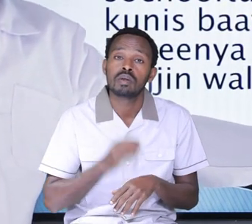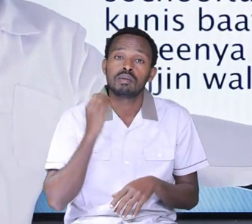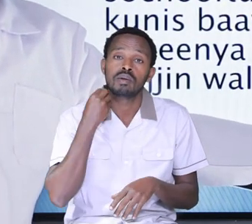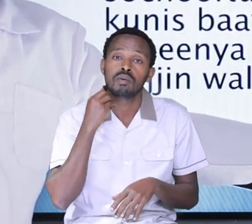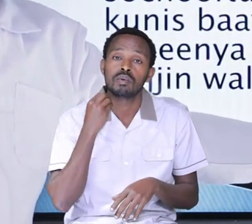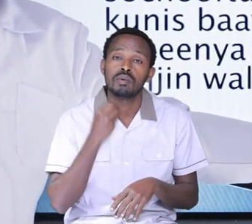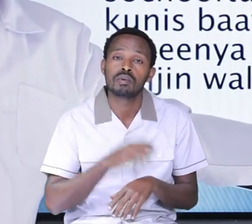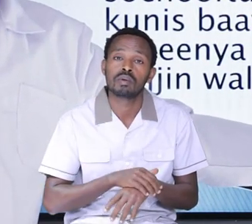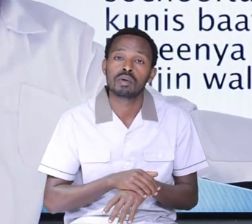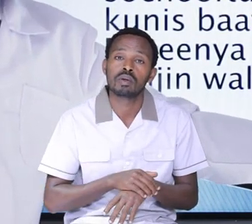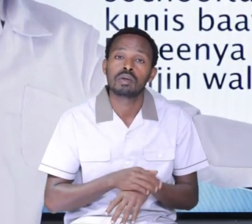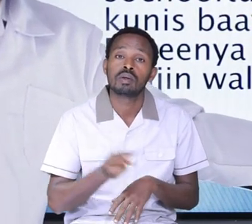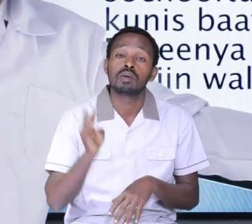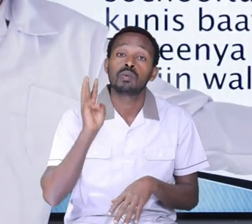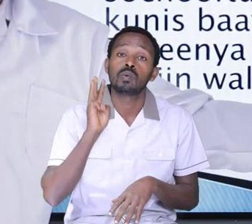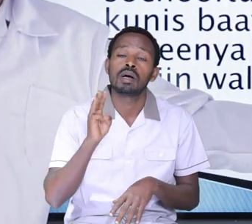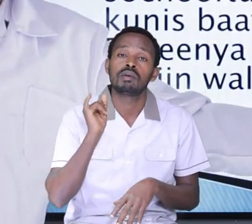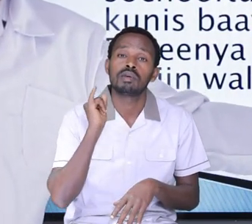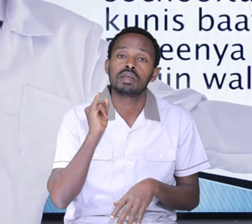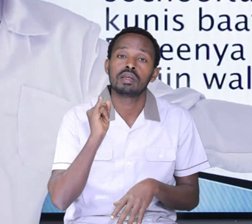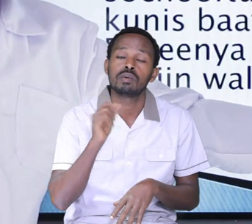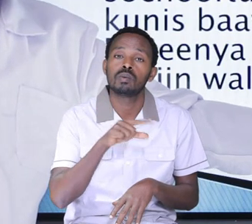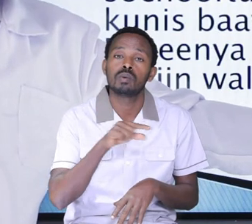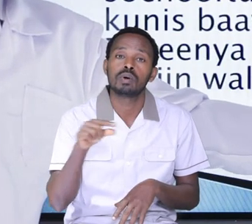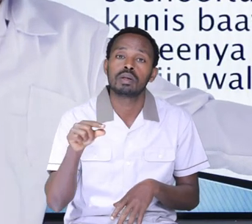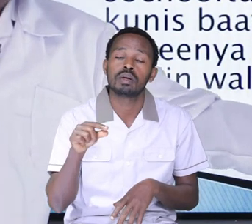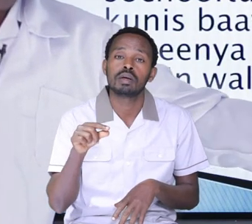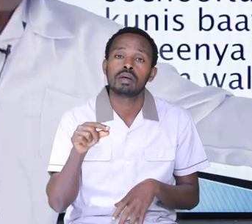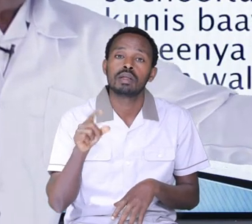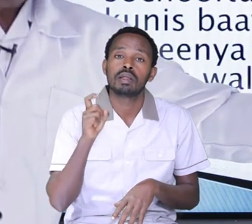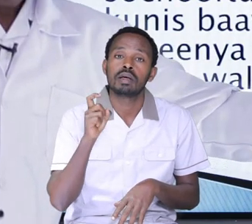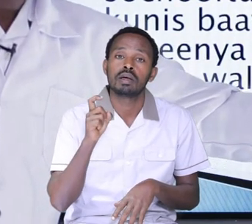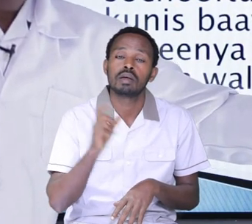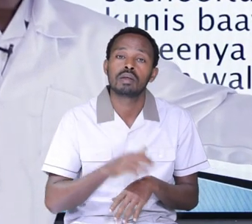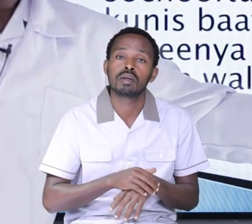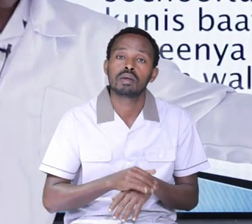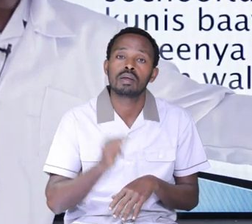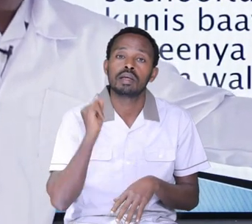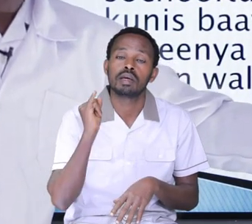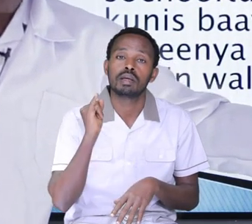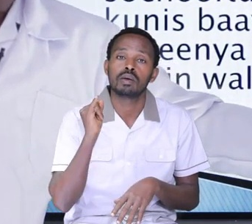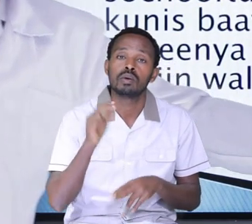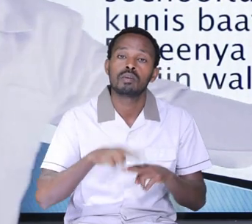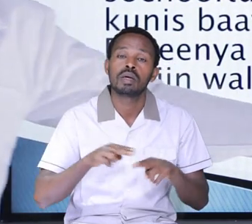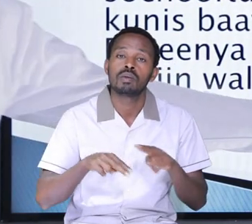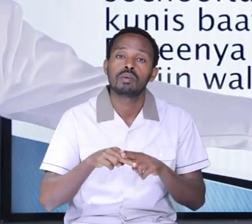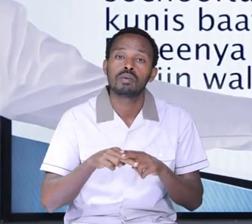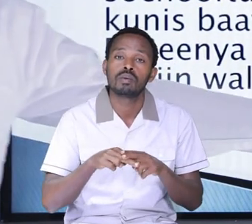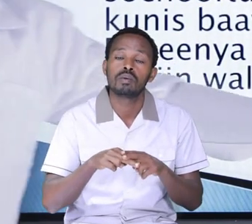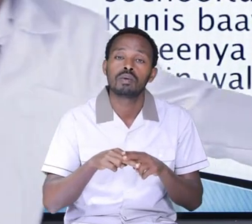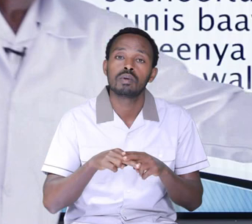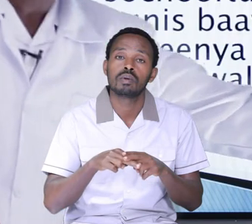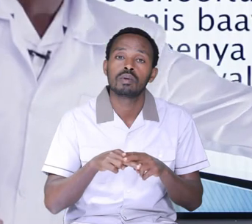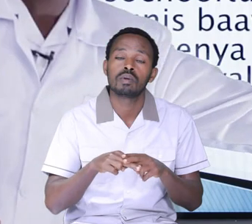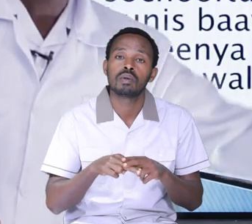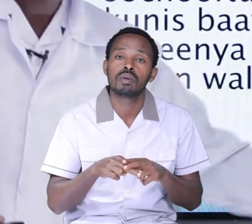qubee waa fi iin walqixa ta'aati. Qubee ii baay'isuu,